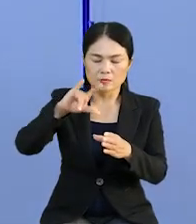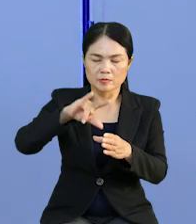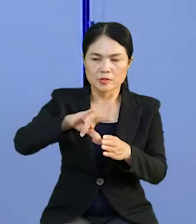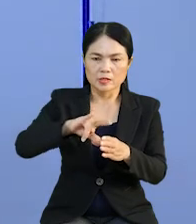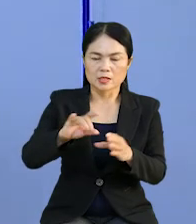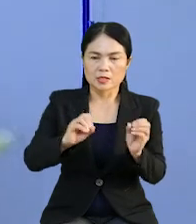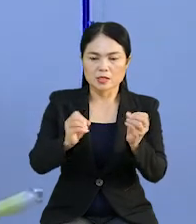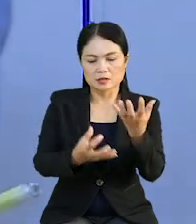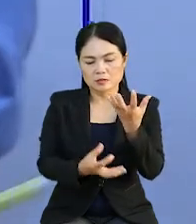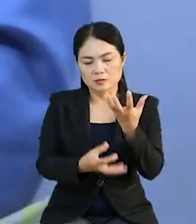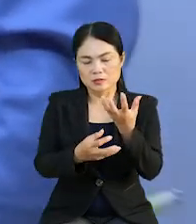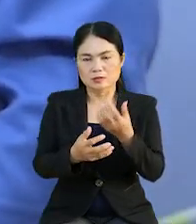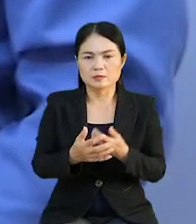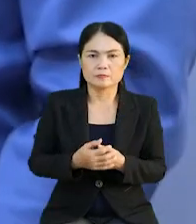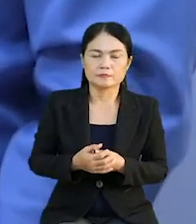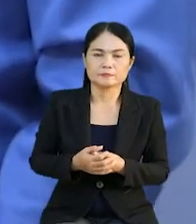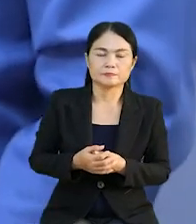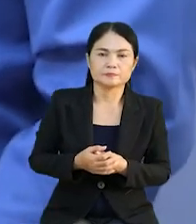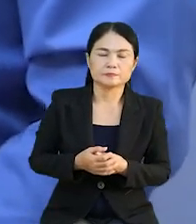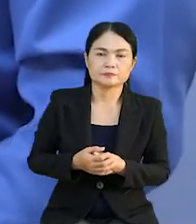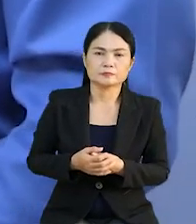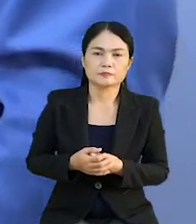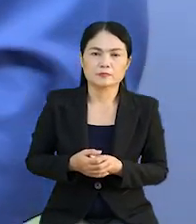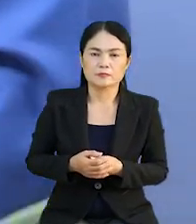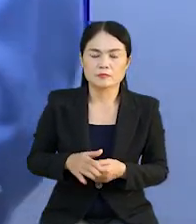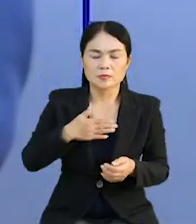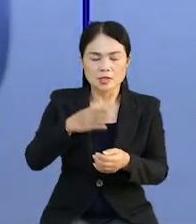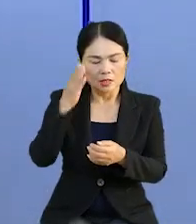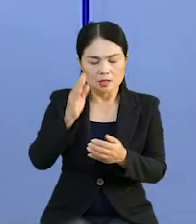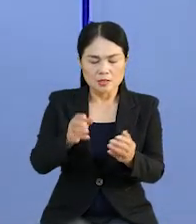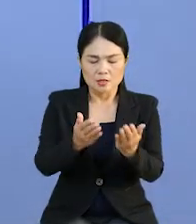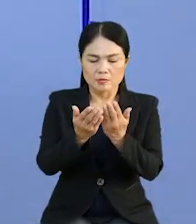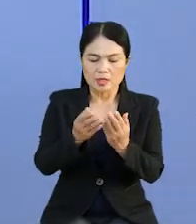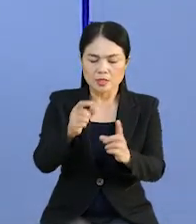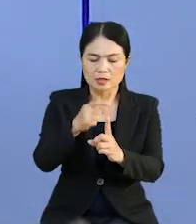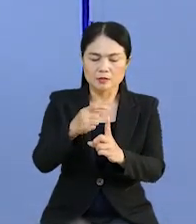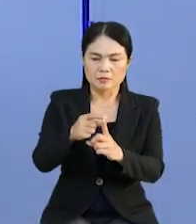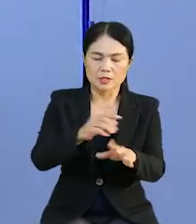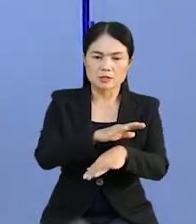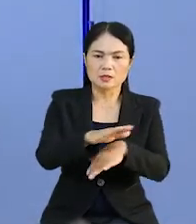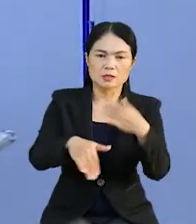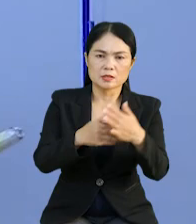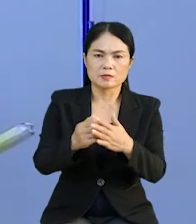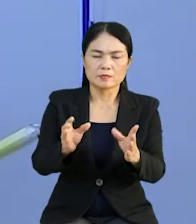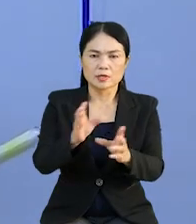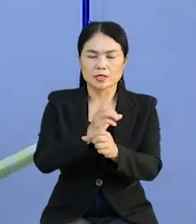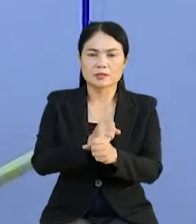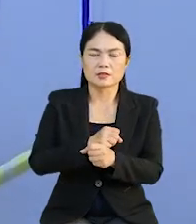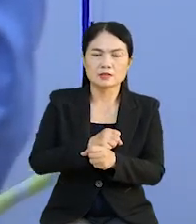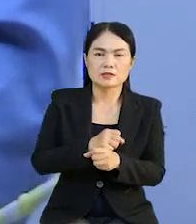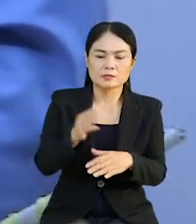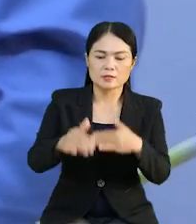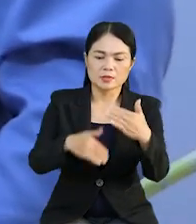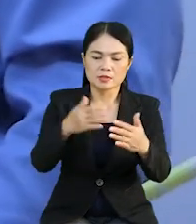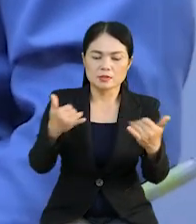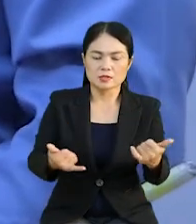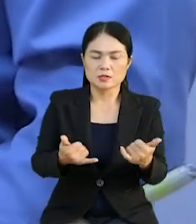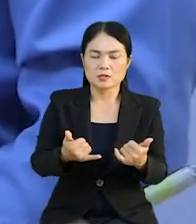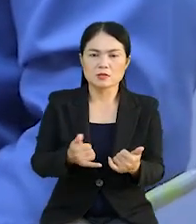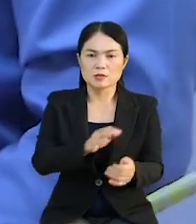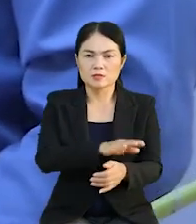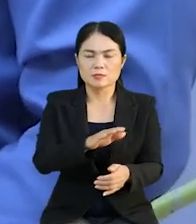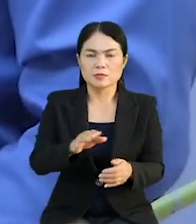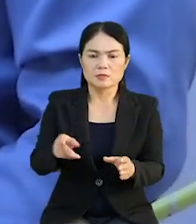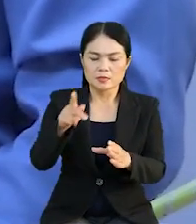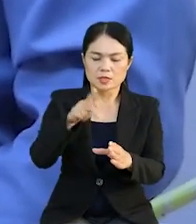ายบาทยังไม่ได้คนลูกครูสังคมตะโกนอ่านอ่านเปียแตงอ่อนนิบานนะคนนะบาทบรรทัดตอนนี้ลูกครูสมัย